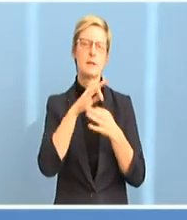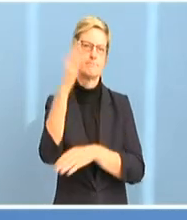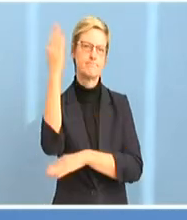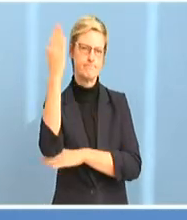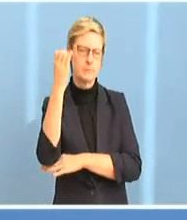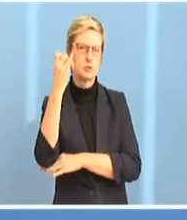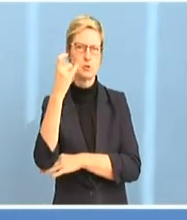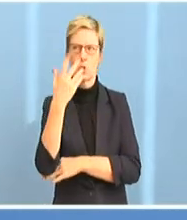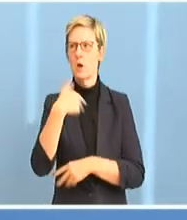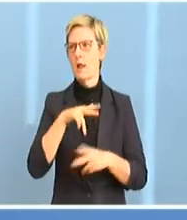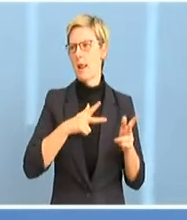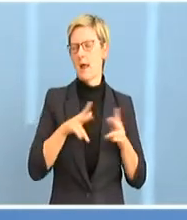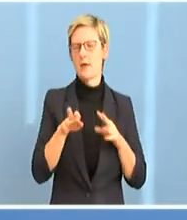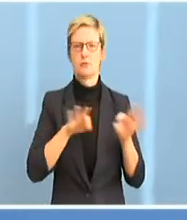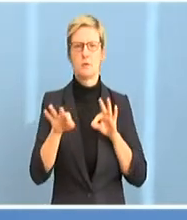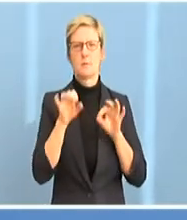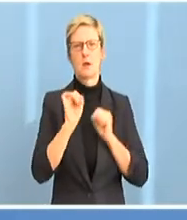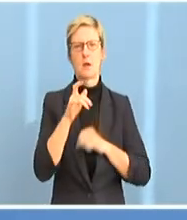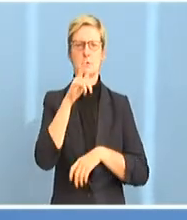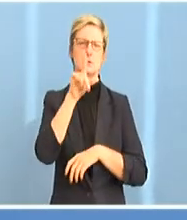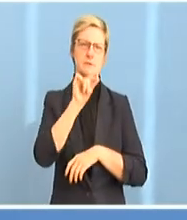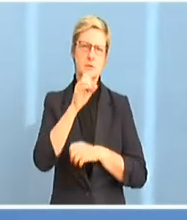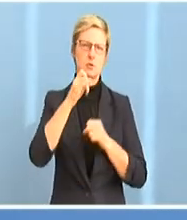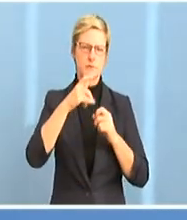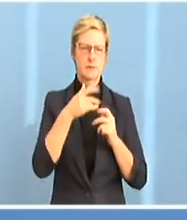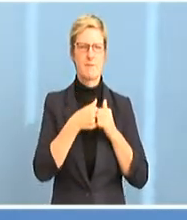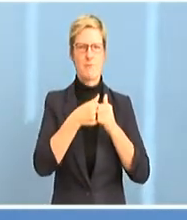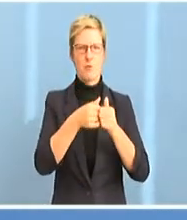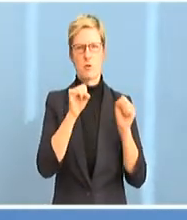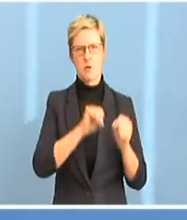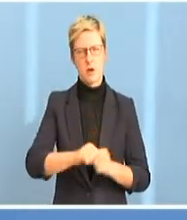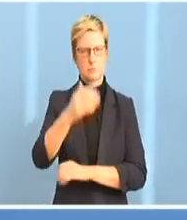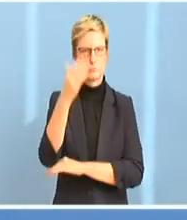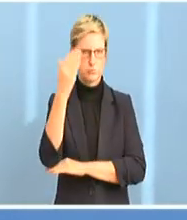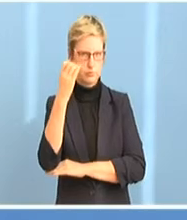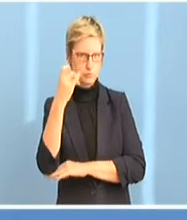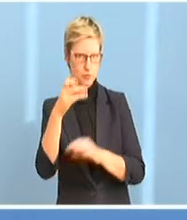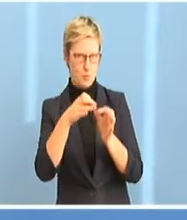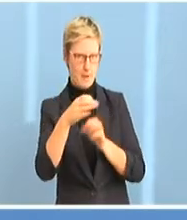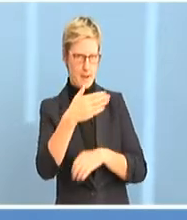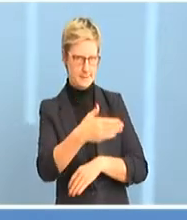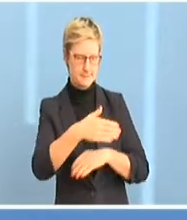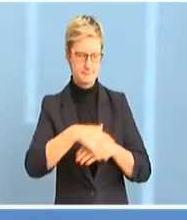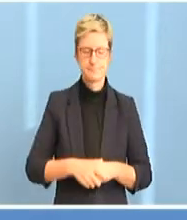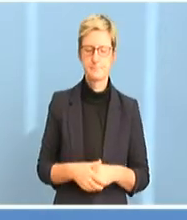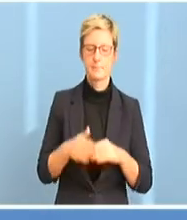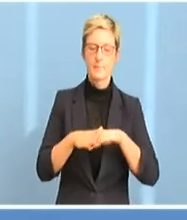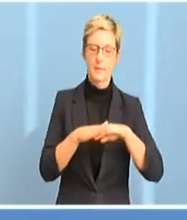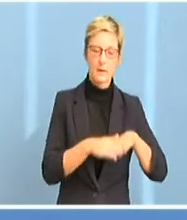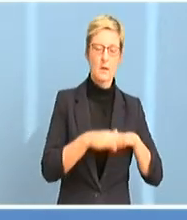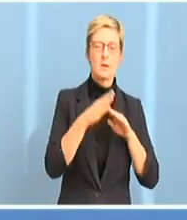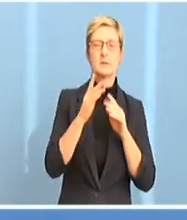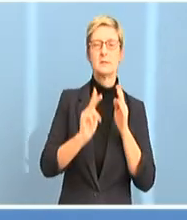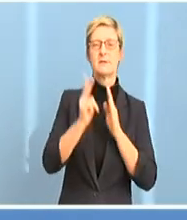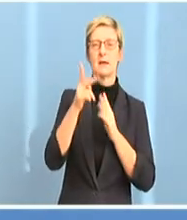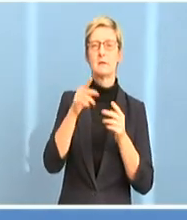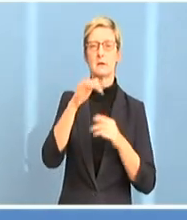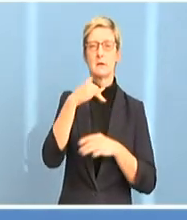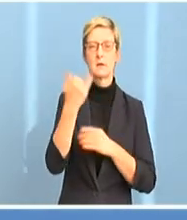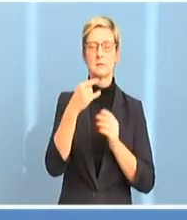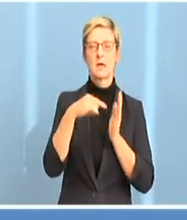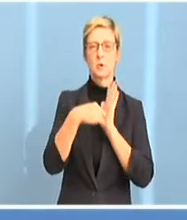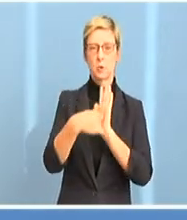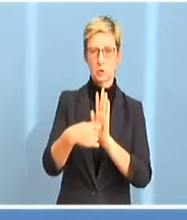Sie auch im Livestream Twitter bei uns verfolgen können. Dann habe ich Ihnen eine weitere Reiseankündigung zu machen.